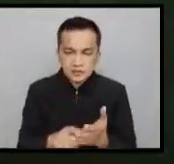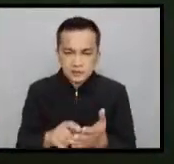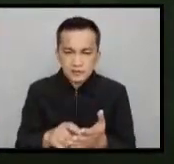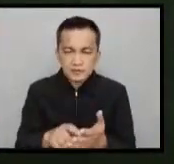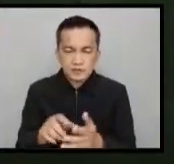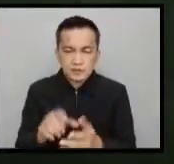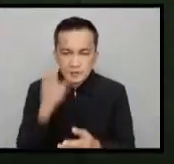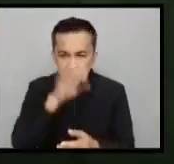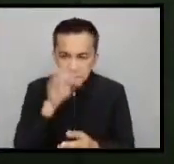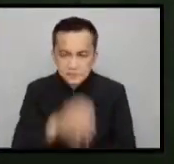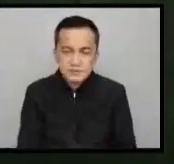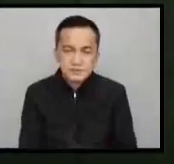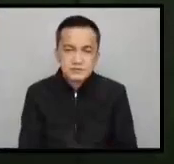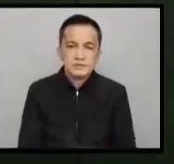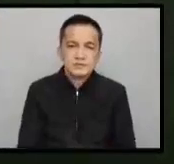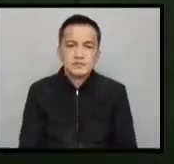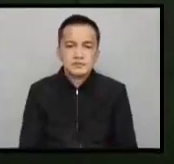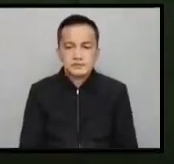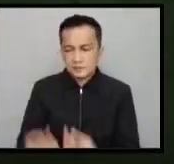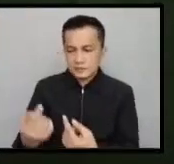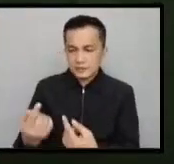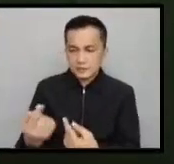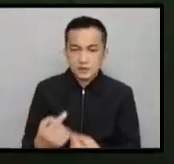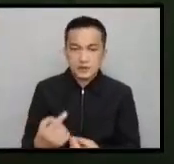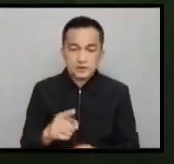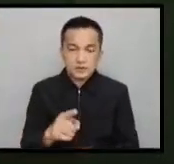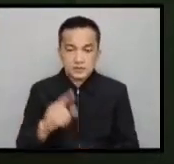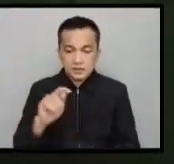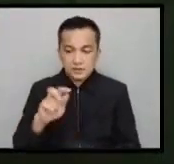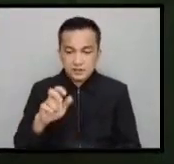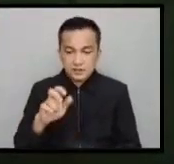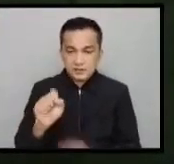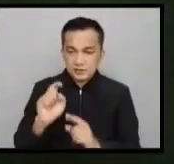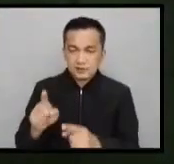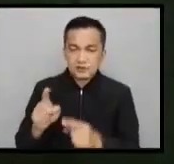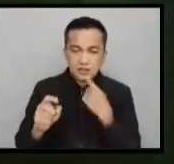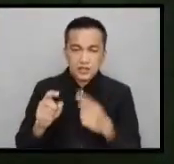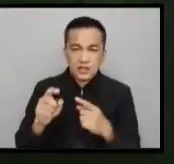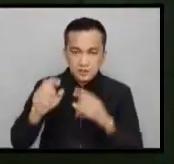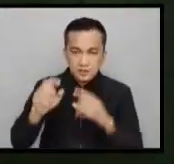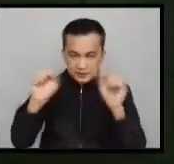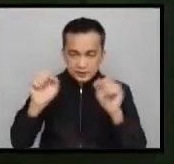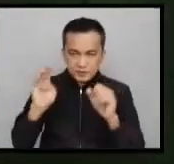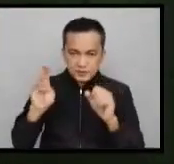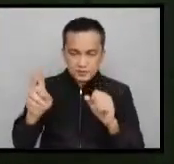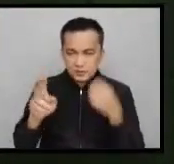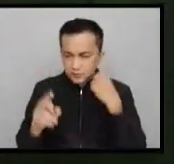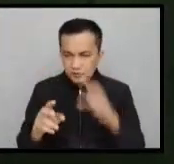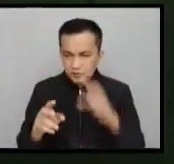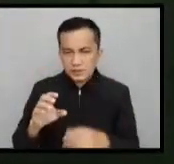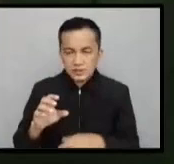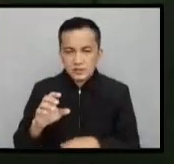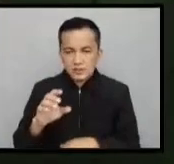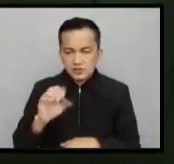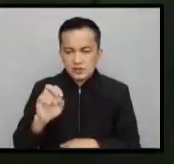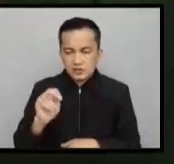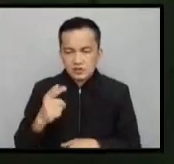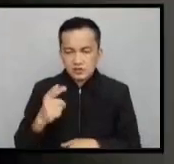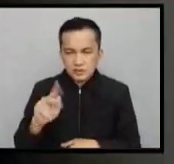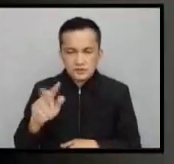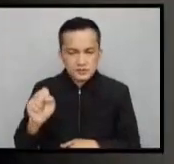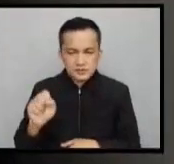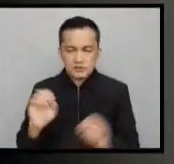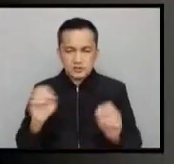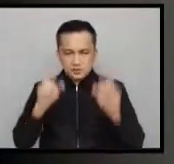kampo ni Teves ang pahayag ni Pangulong Ferdinand Marcos Jr. na pinauuwi na si Kong Teves at walang banta sa kanyang buhay base sa